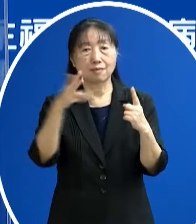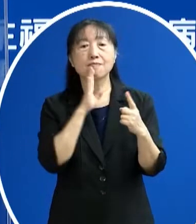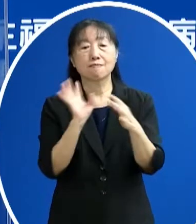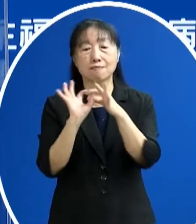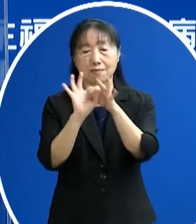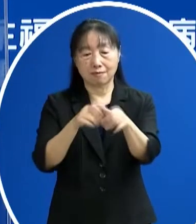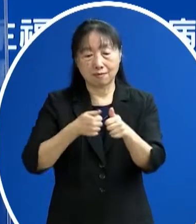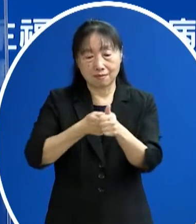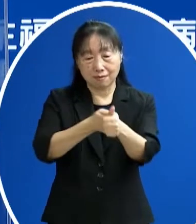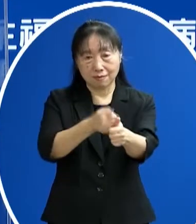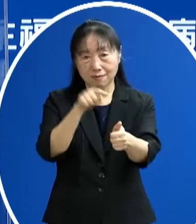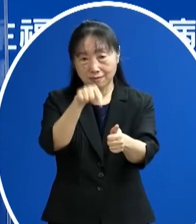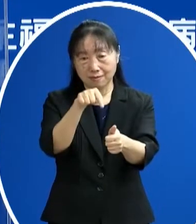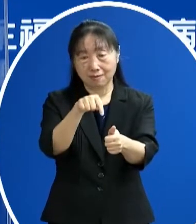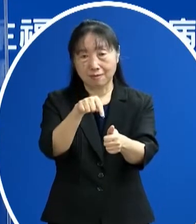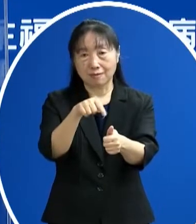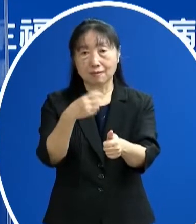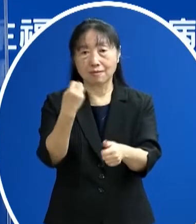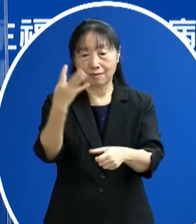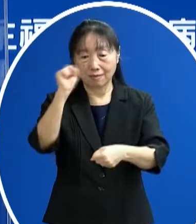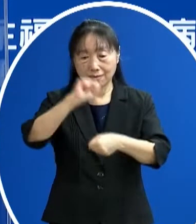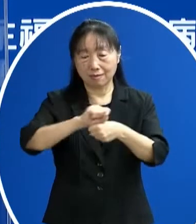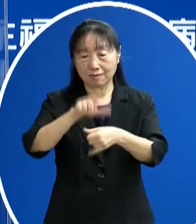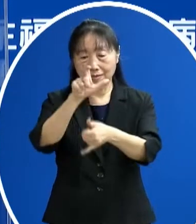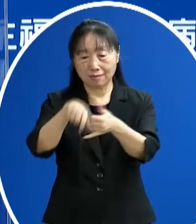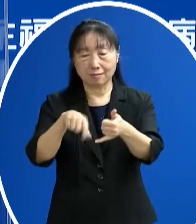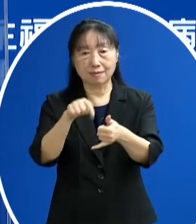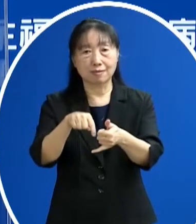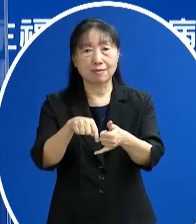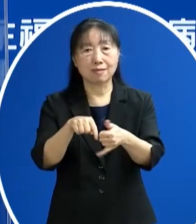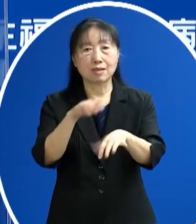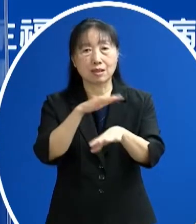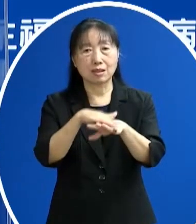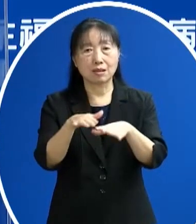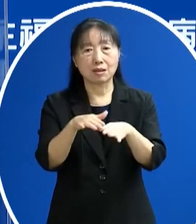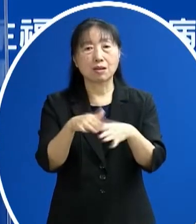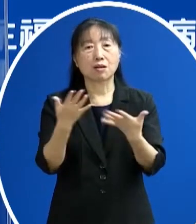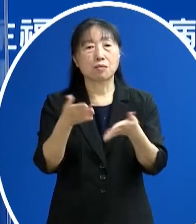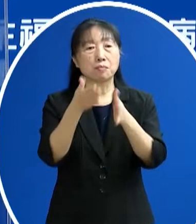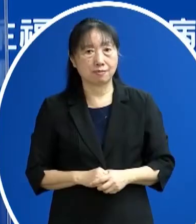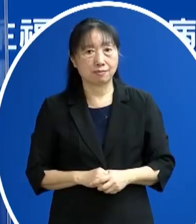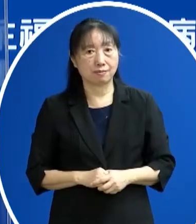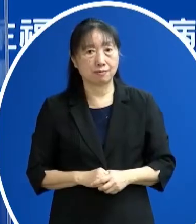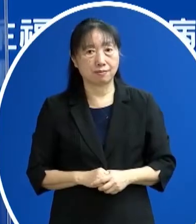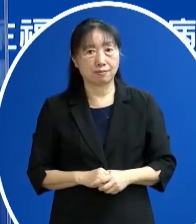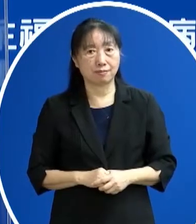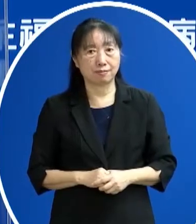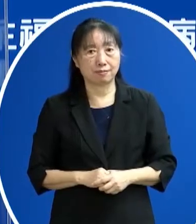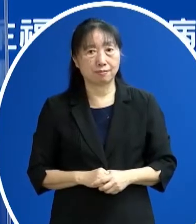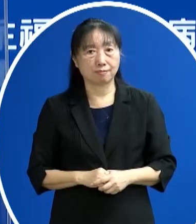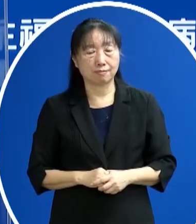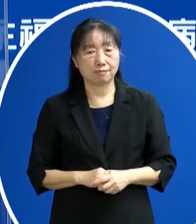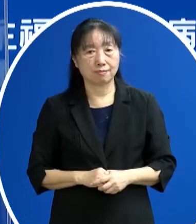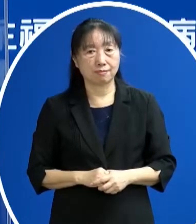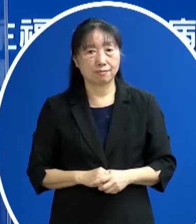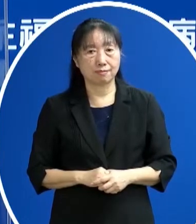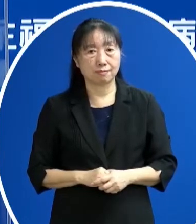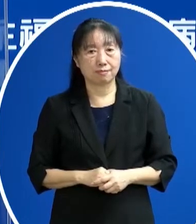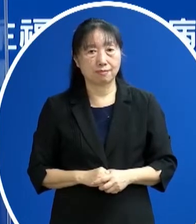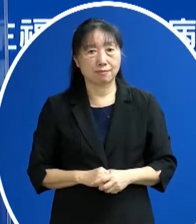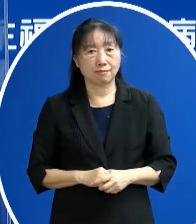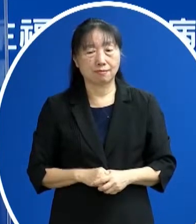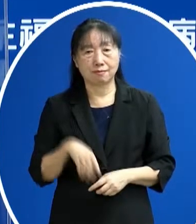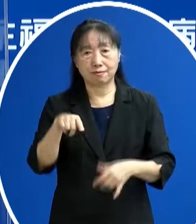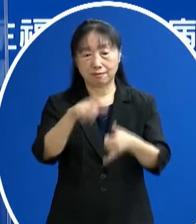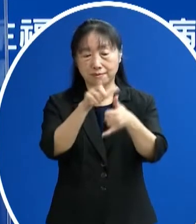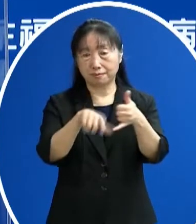哈追踪，不过新增这个案子，相对的威胁就比较小。另外，这是哈